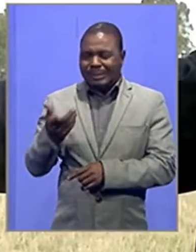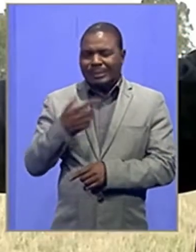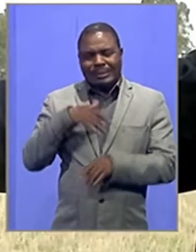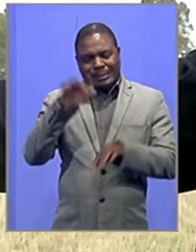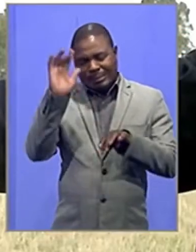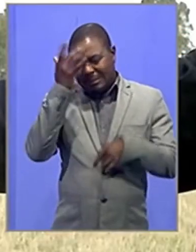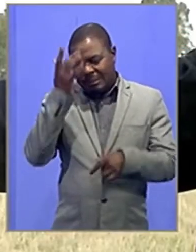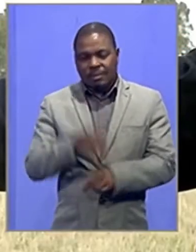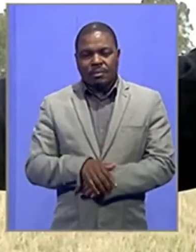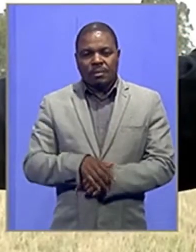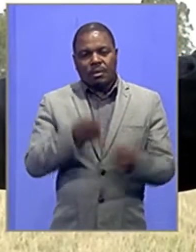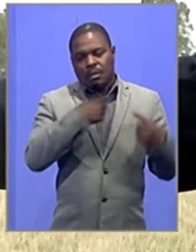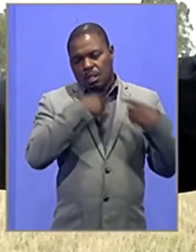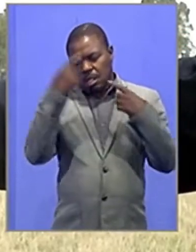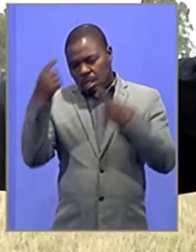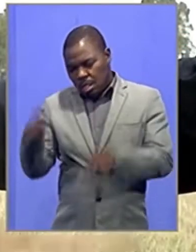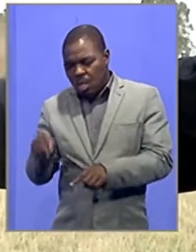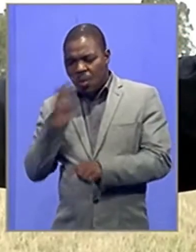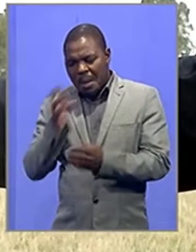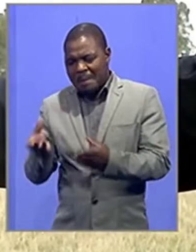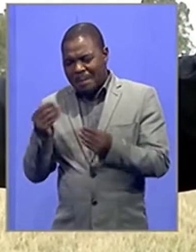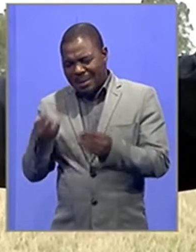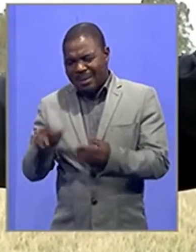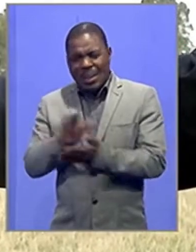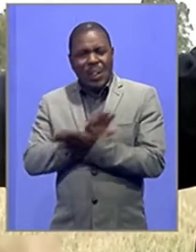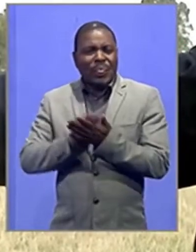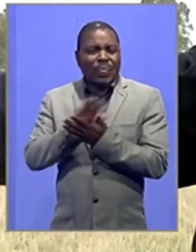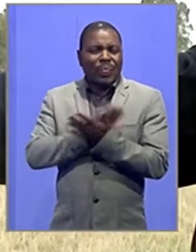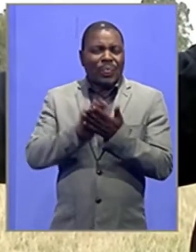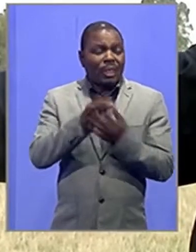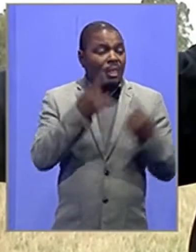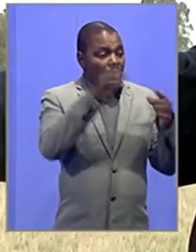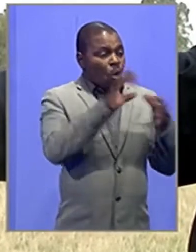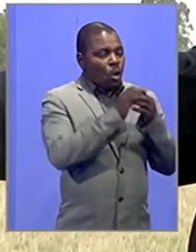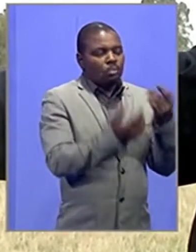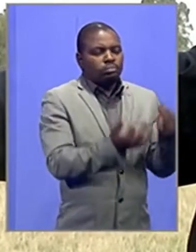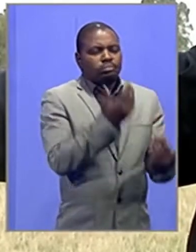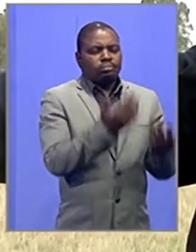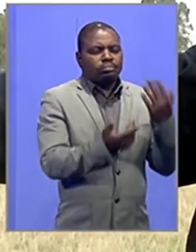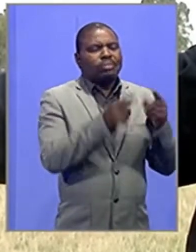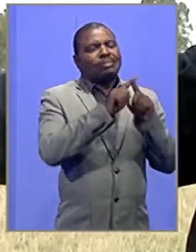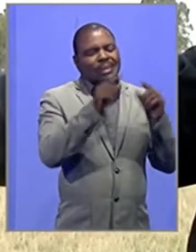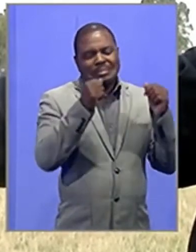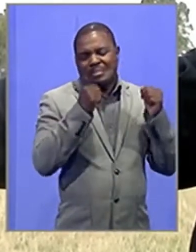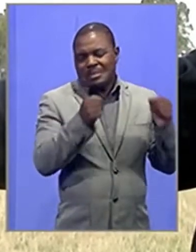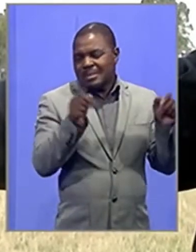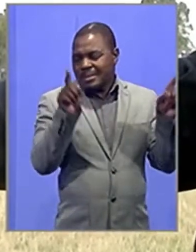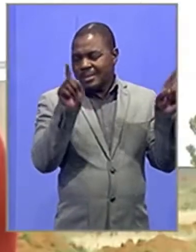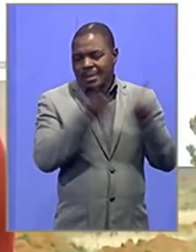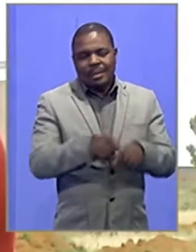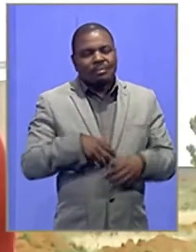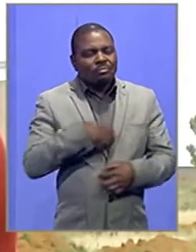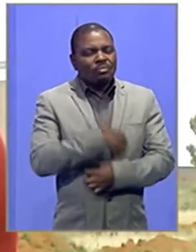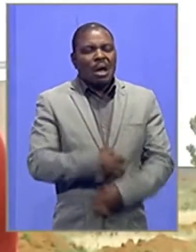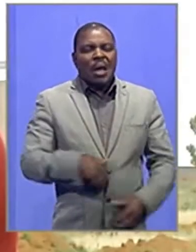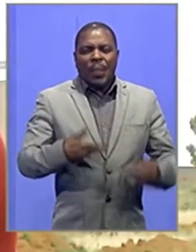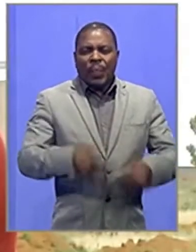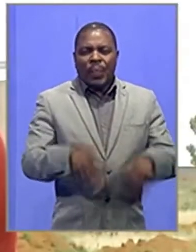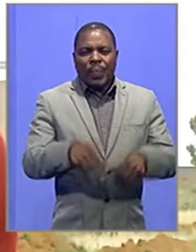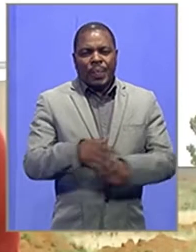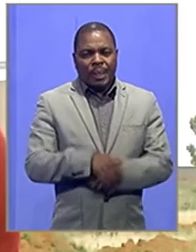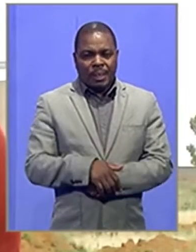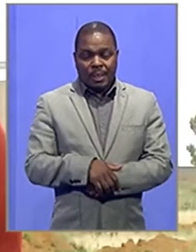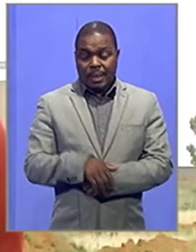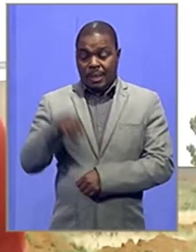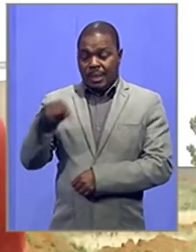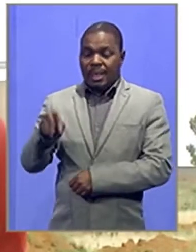tlo go ga metsi ena ga kry-a mo ga kry-a le leswe ya re tla kutlu re tla ga bidisa le teng ga re a bidisitse go a tshwana re dilong tsa boroko ke Temo sona sa loka sa